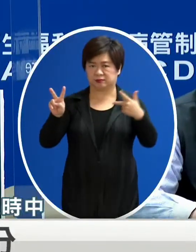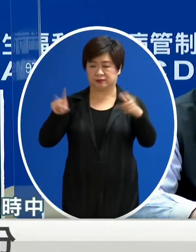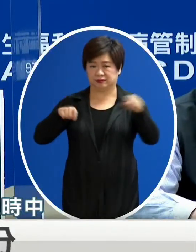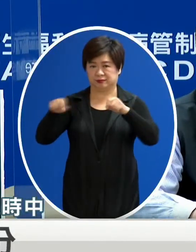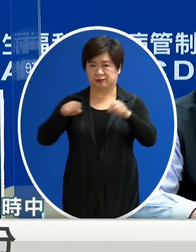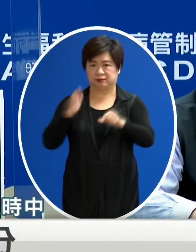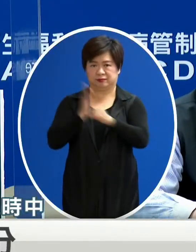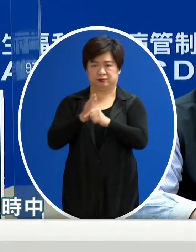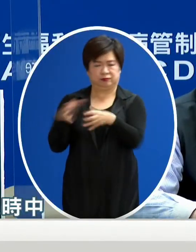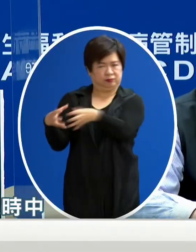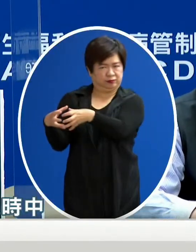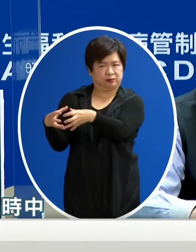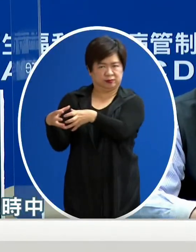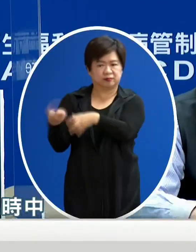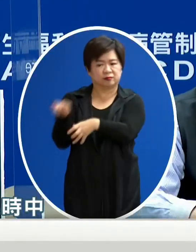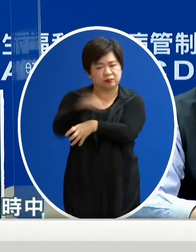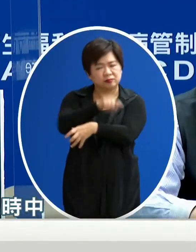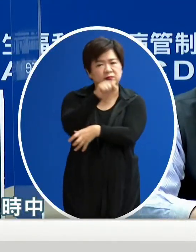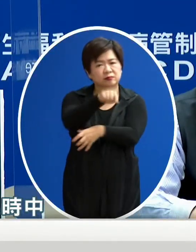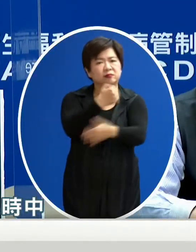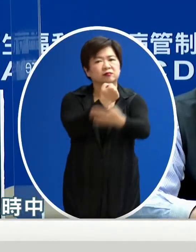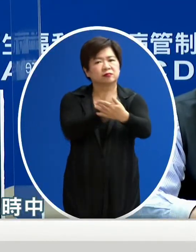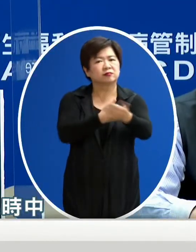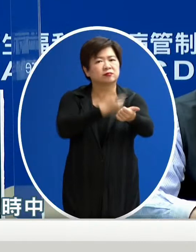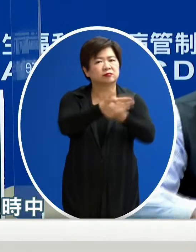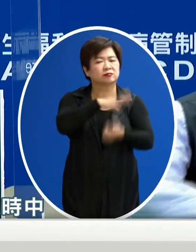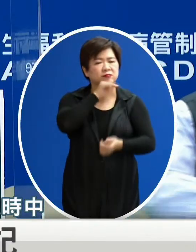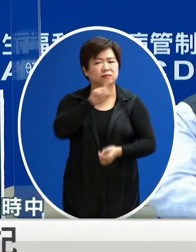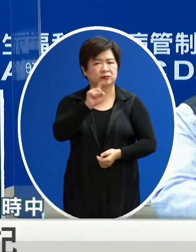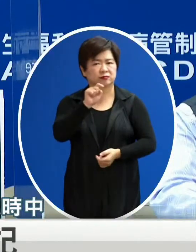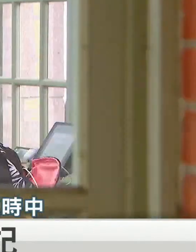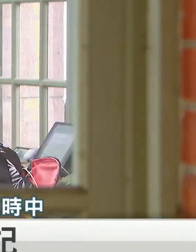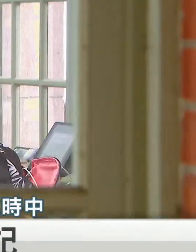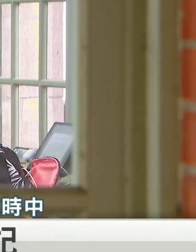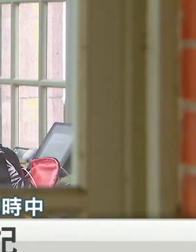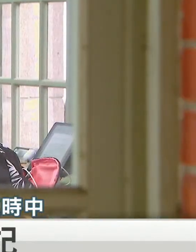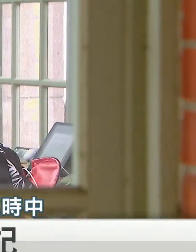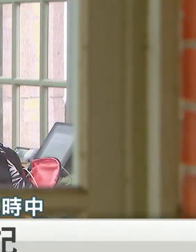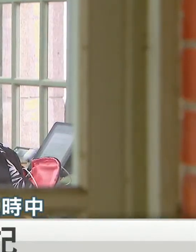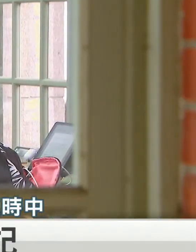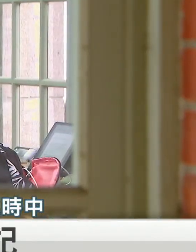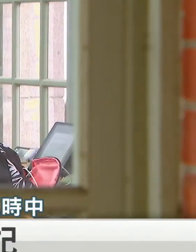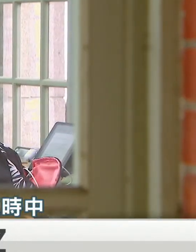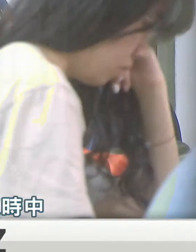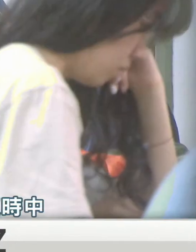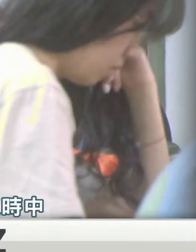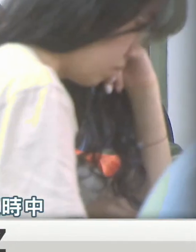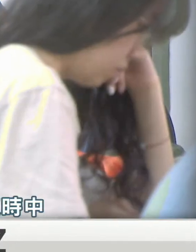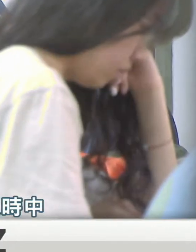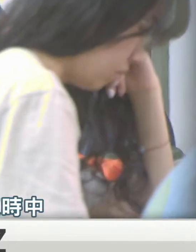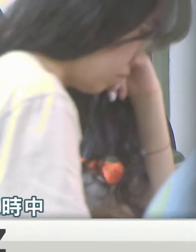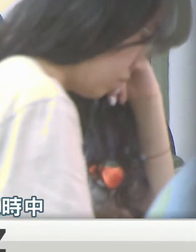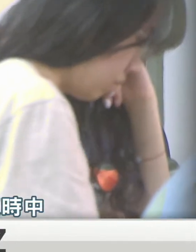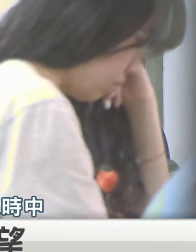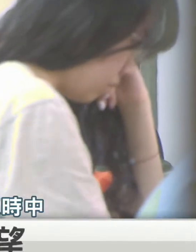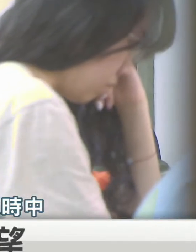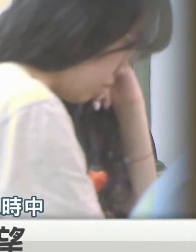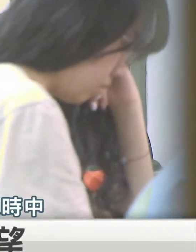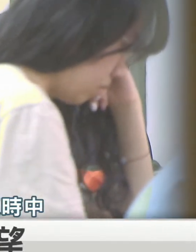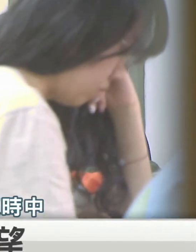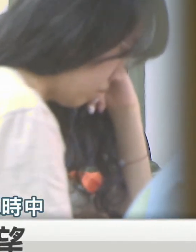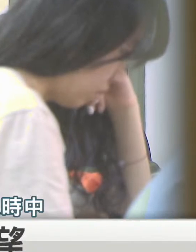的施打一部分，然后剩下的疫苗我们会开放给18到22岁的来做登记。好，因为我们前一段 A 剂也开